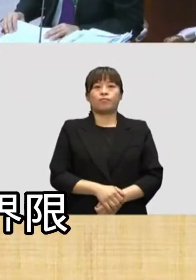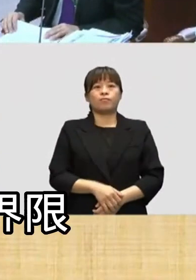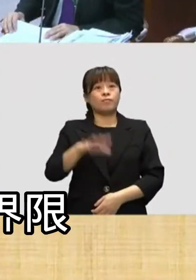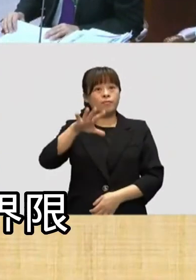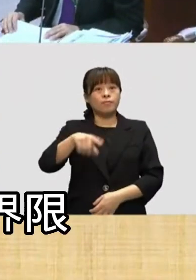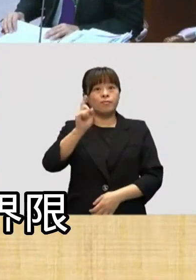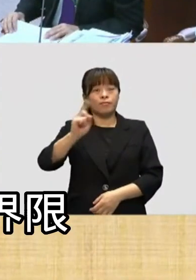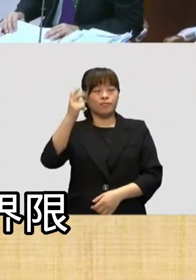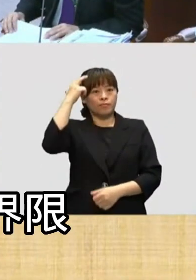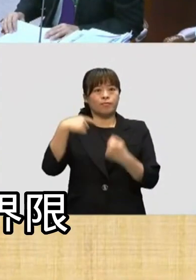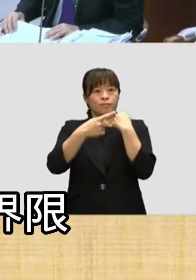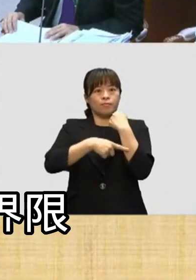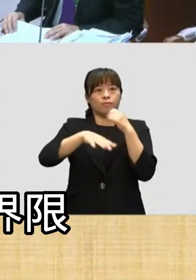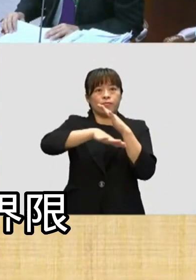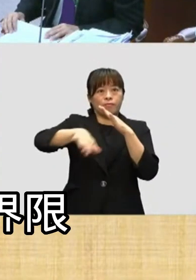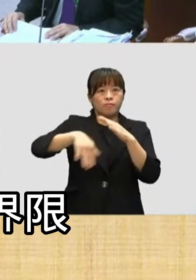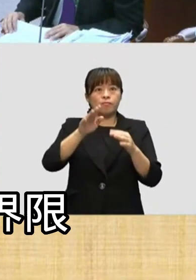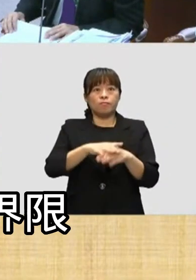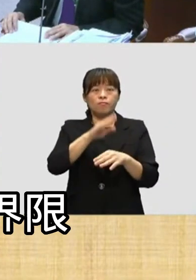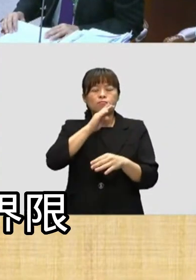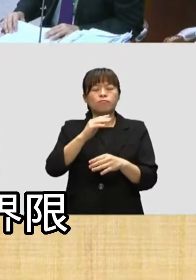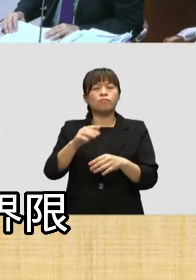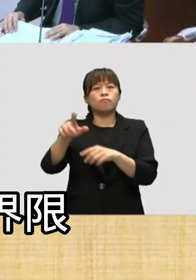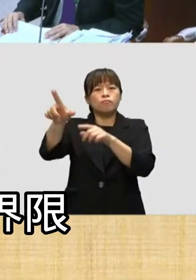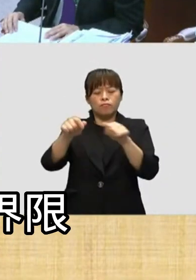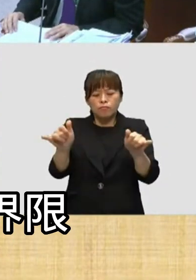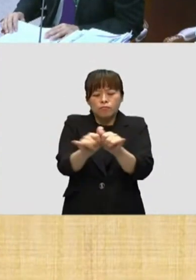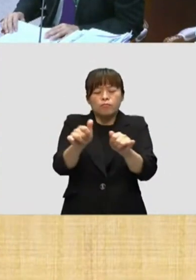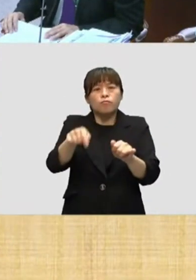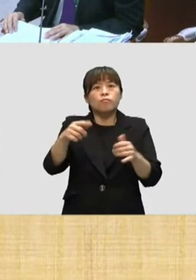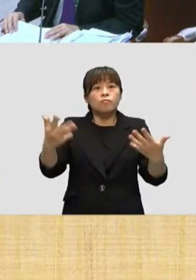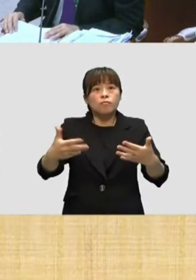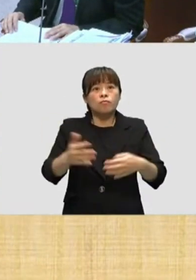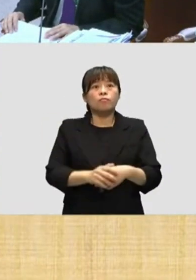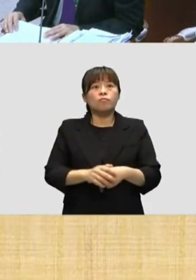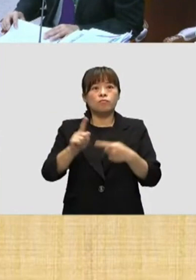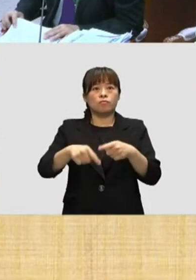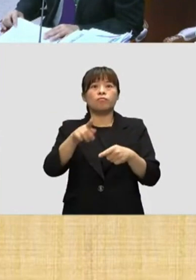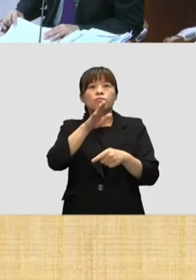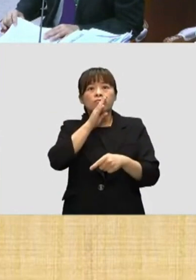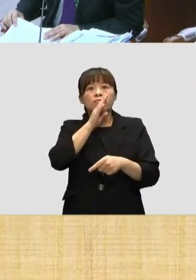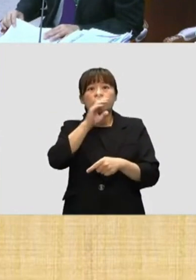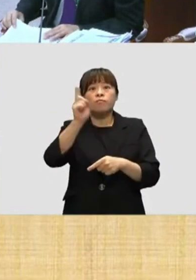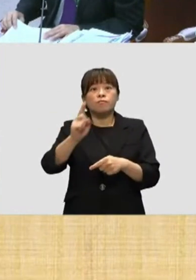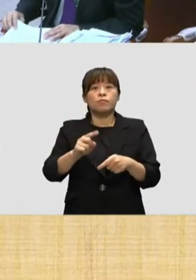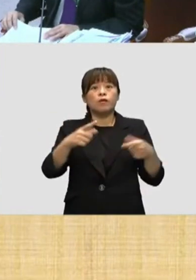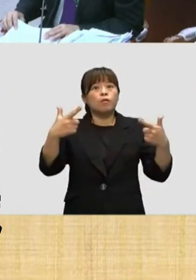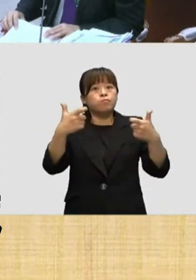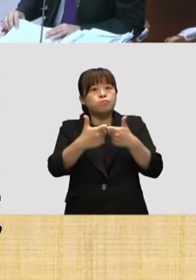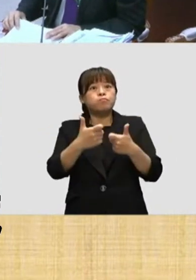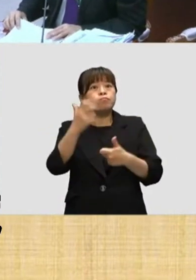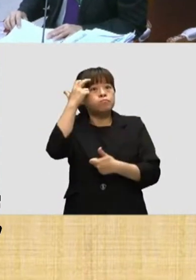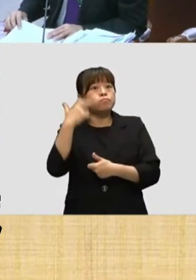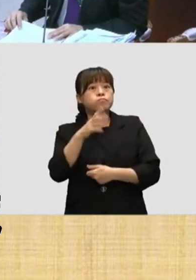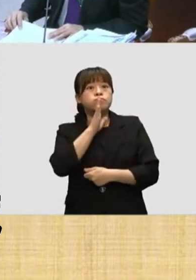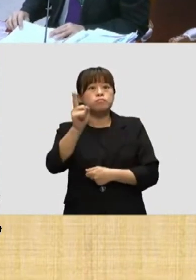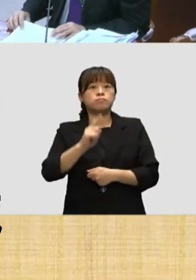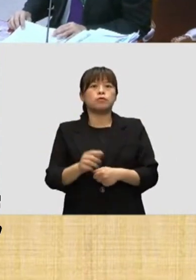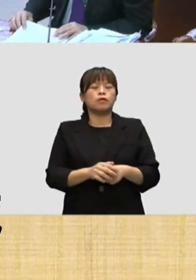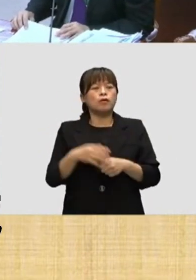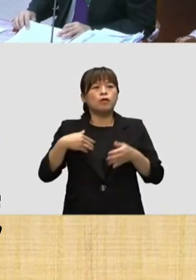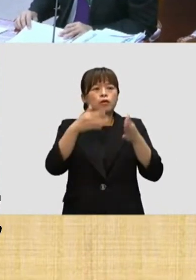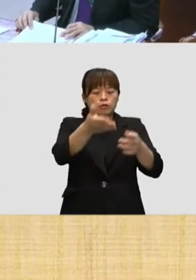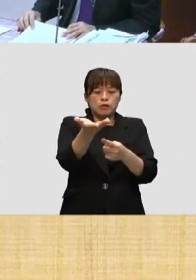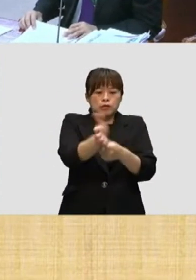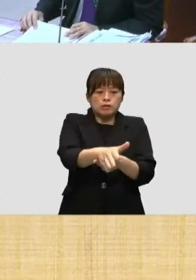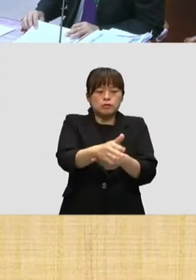先，宪法法庭基于宪法违宪审查界限应维持向来合宪的解释，我国宪法并未对